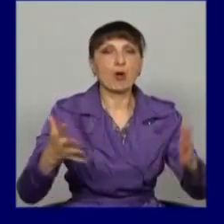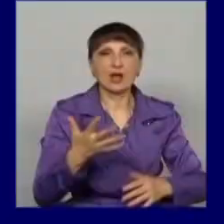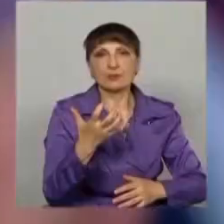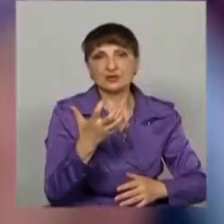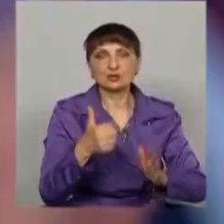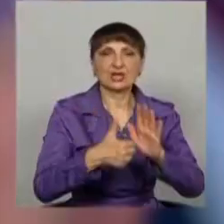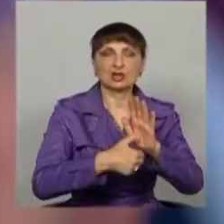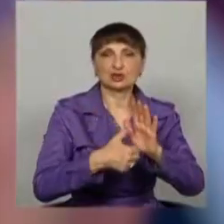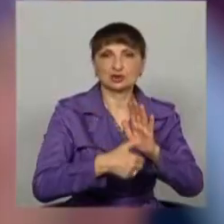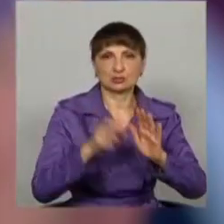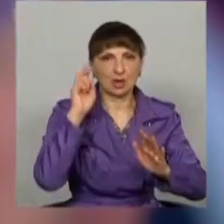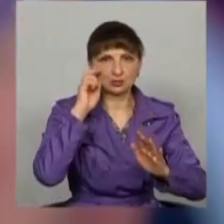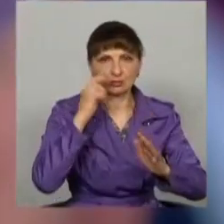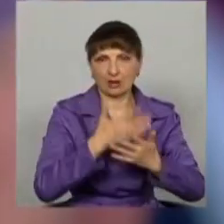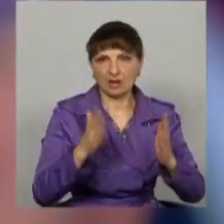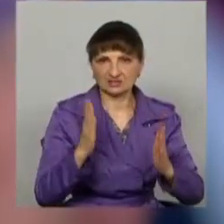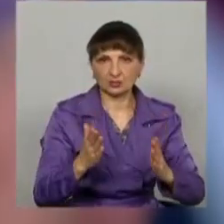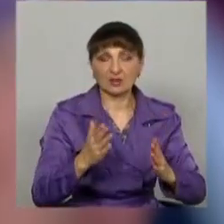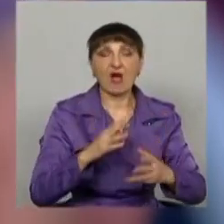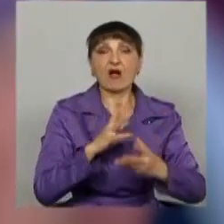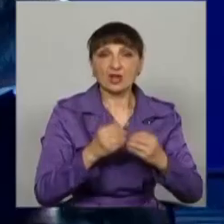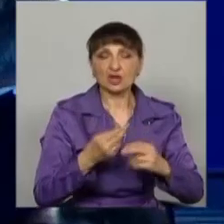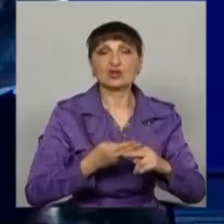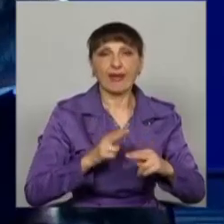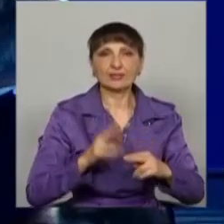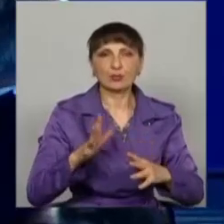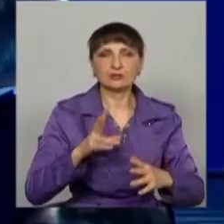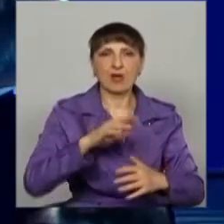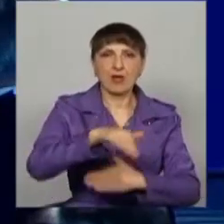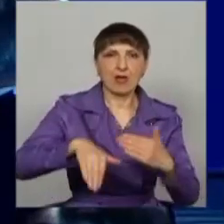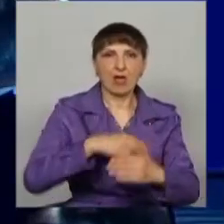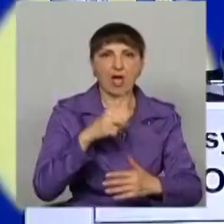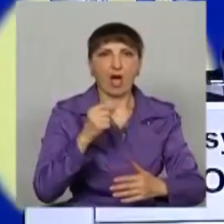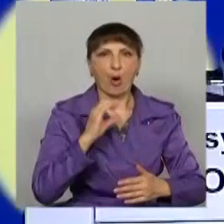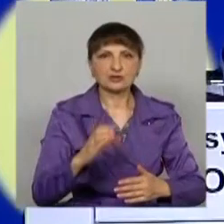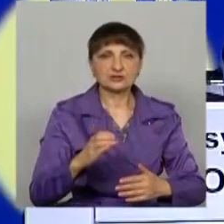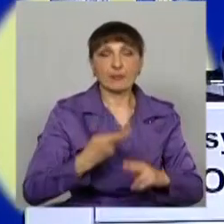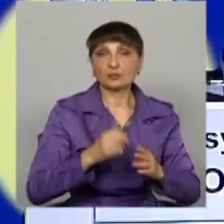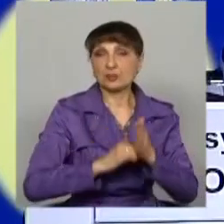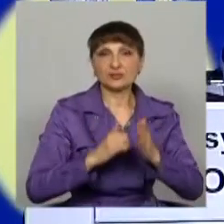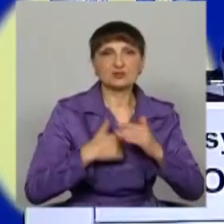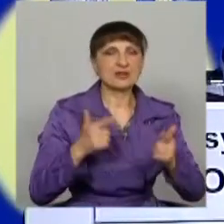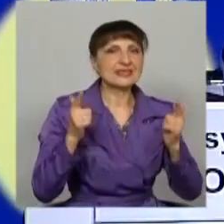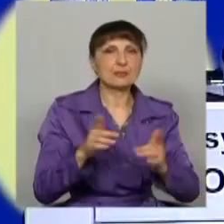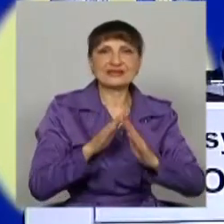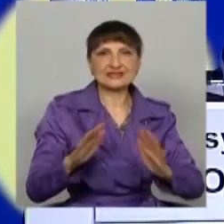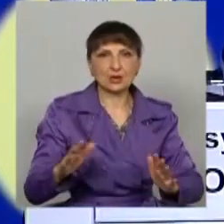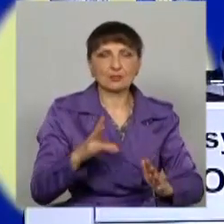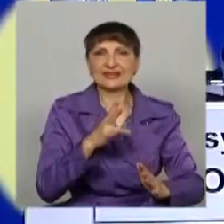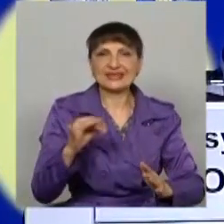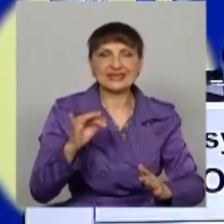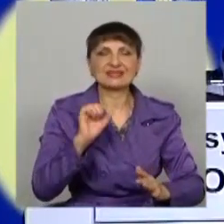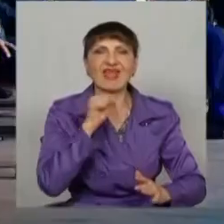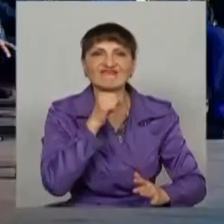или 600 государств. Конечно же, это будет хаос. По этой причине мы не признаем ни